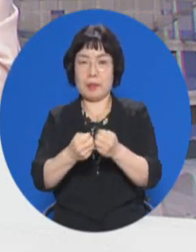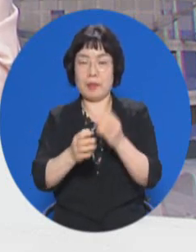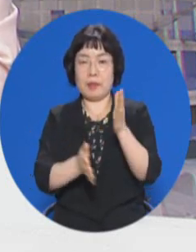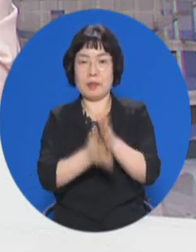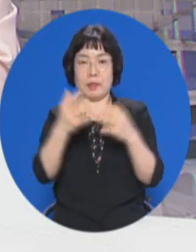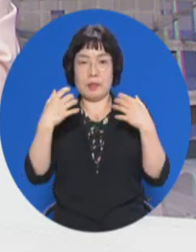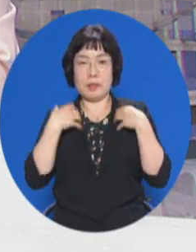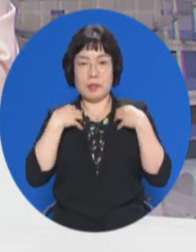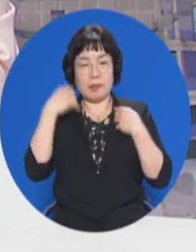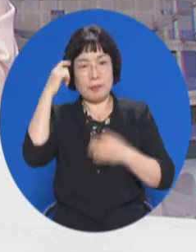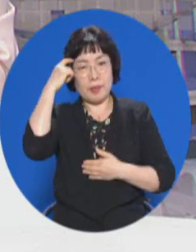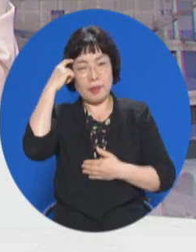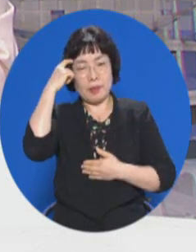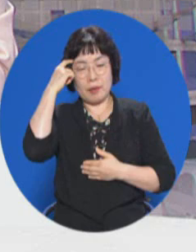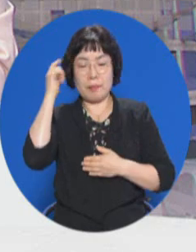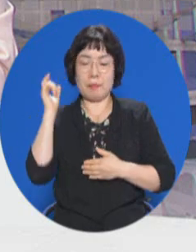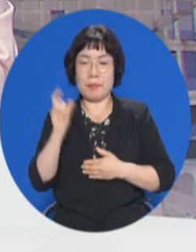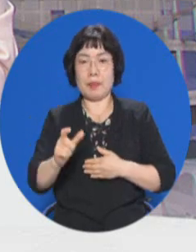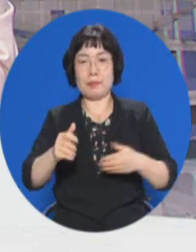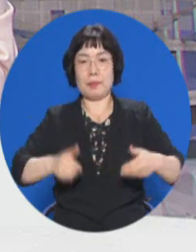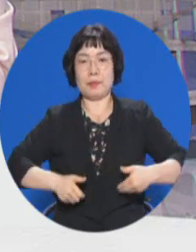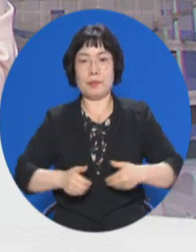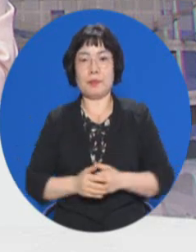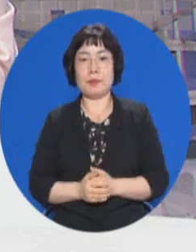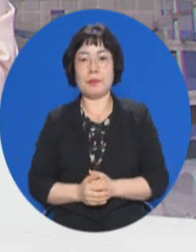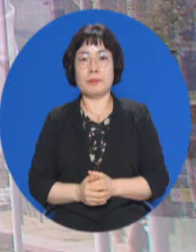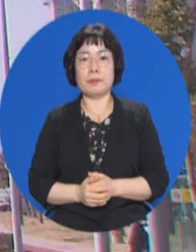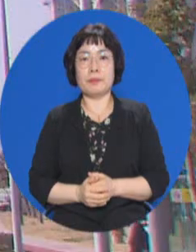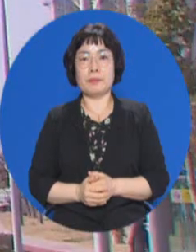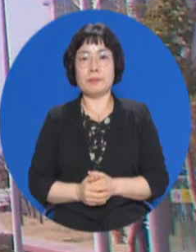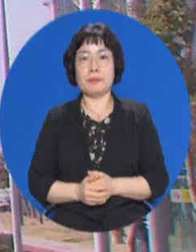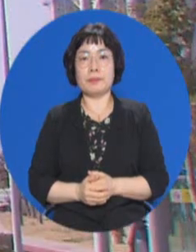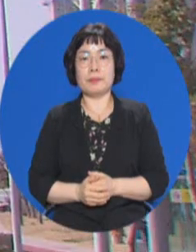의지가 필요해 보입니다. 문형철 기자입니다.